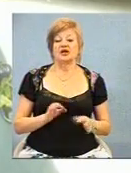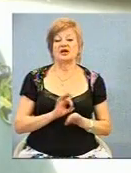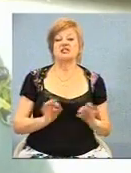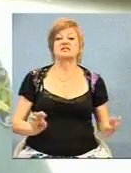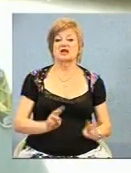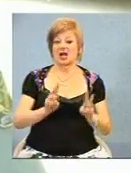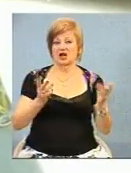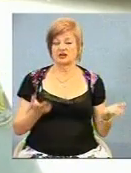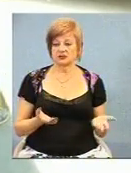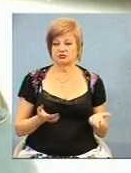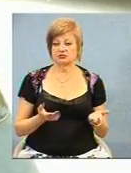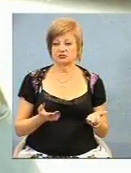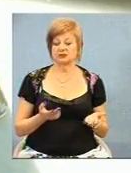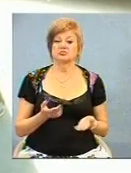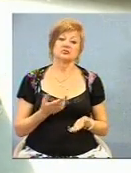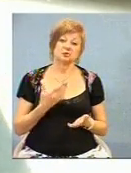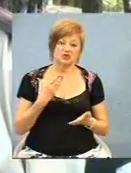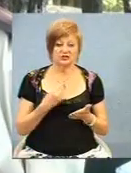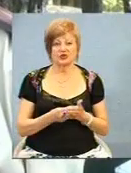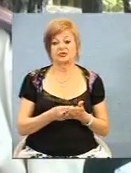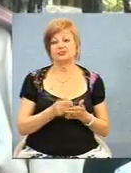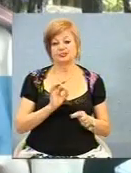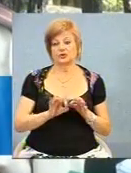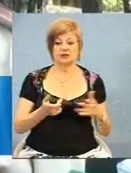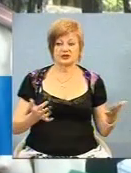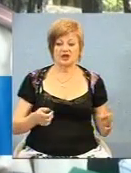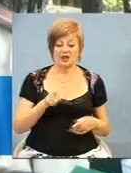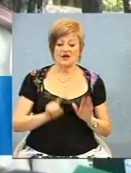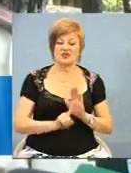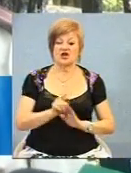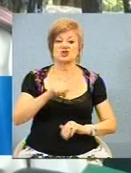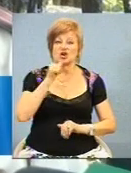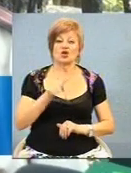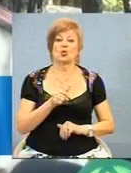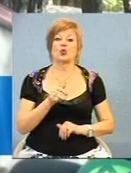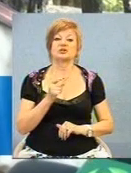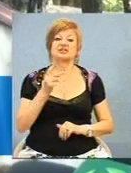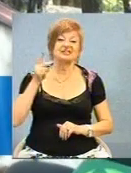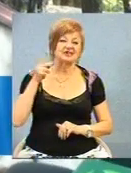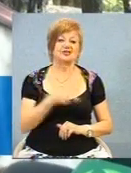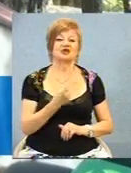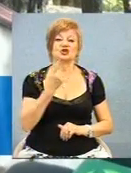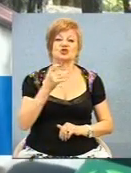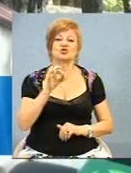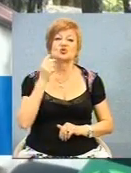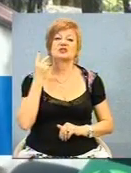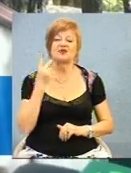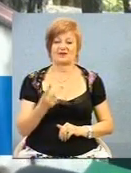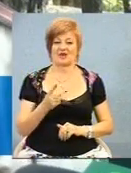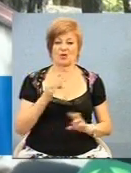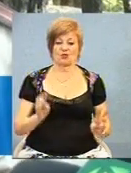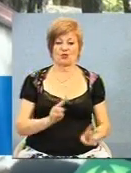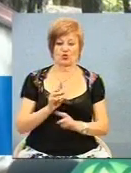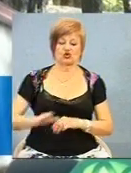загорання, Произвольним і непроизвольним. З початку поточного року вже виникло 2102 пожежі на відкритих територіях